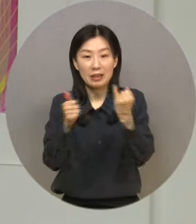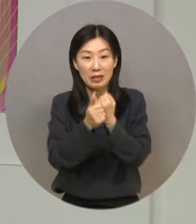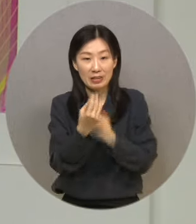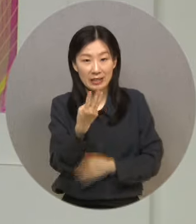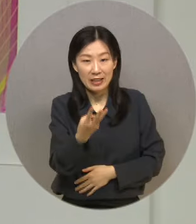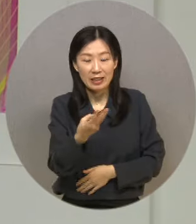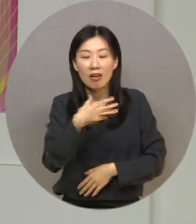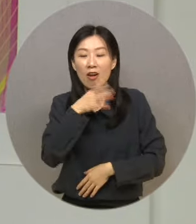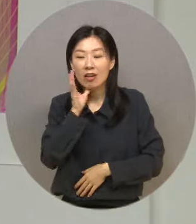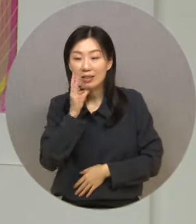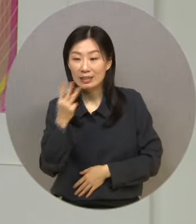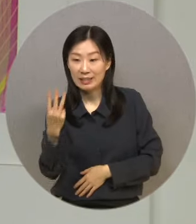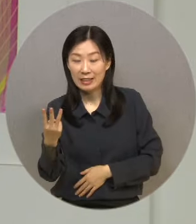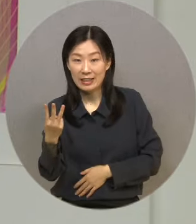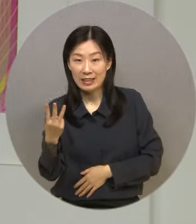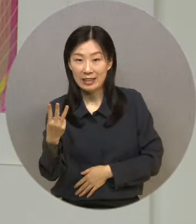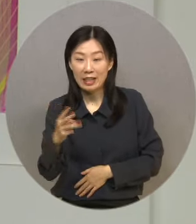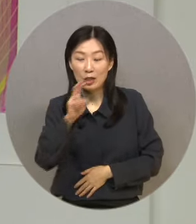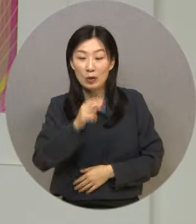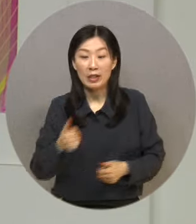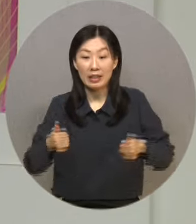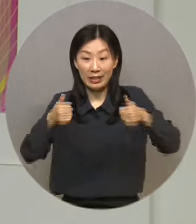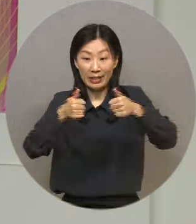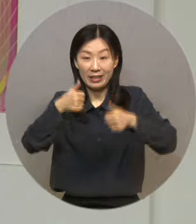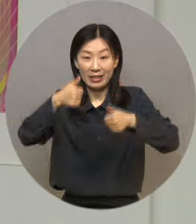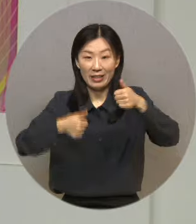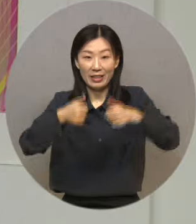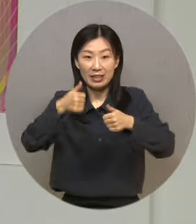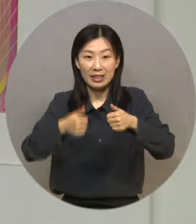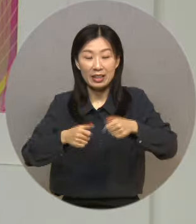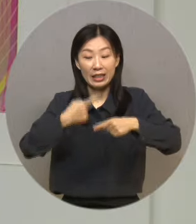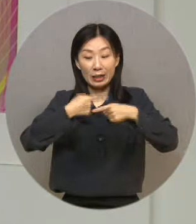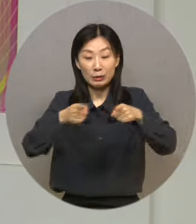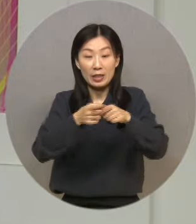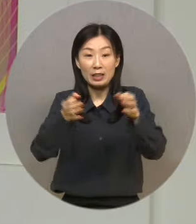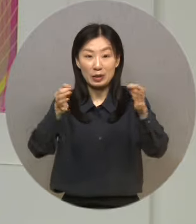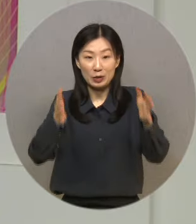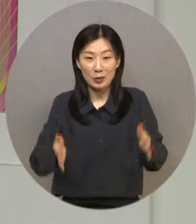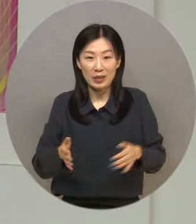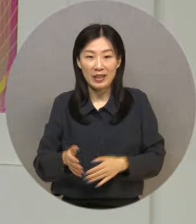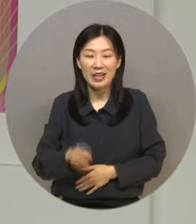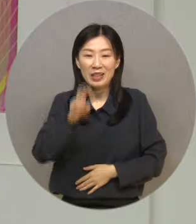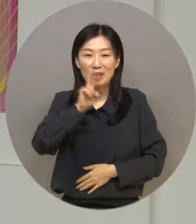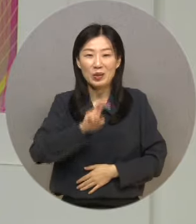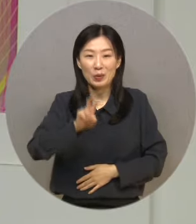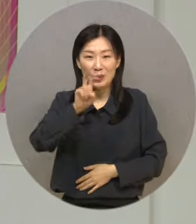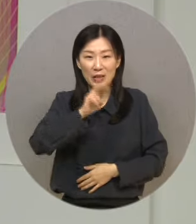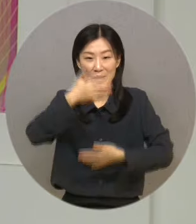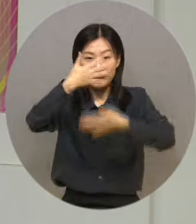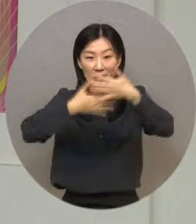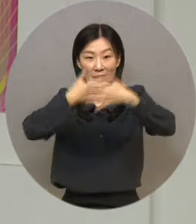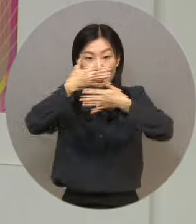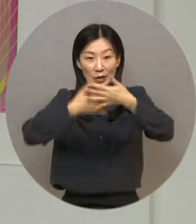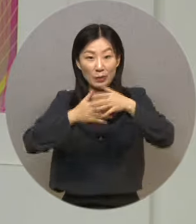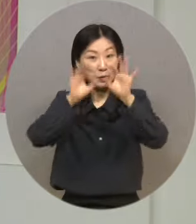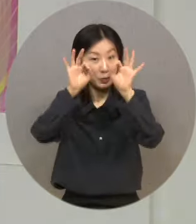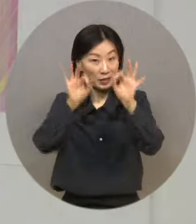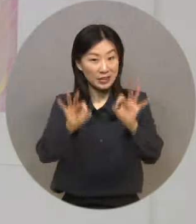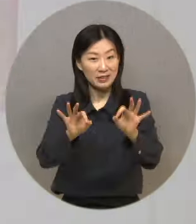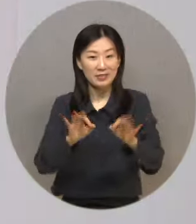분이 노래 경연을 벌였는데요. 심사를 하는 동안 뮤직비디오 감상해 보겠습니다.